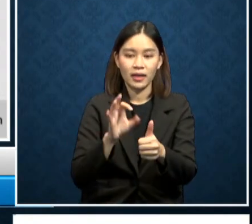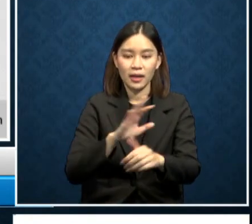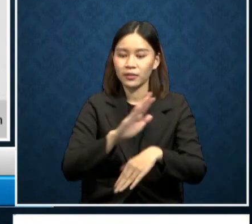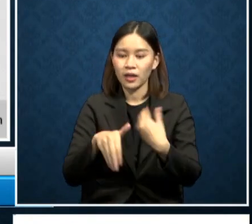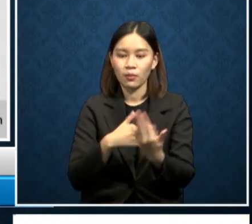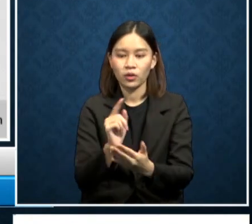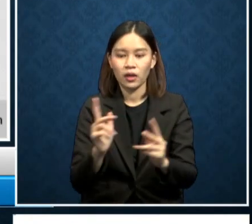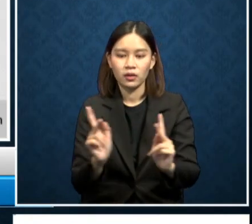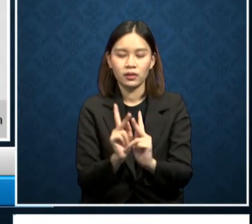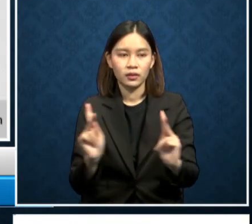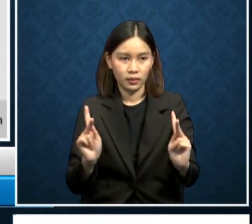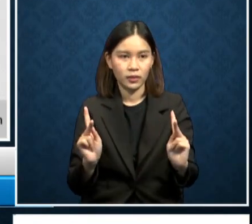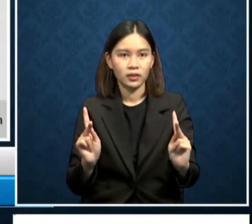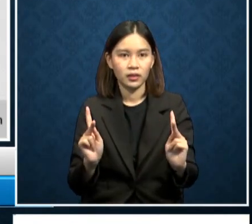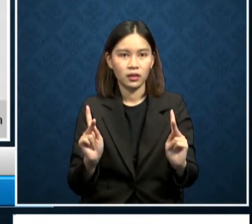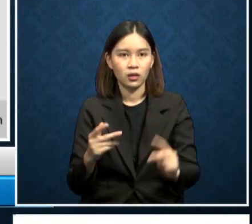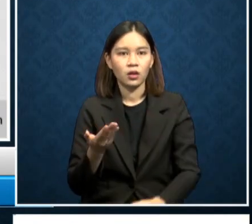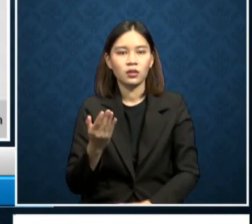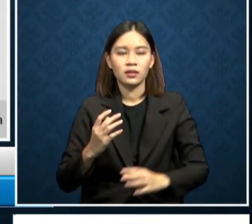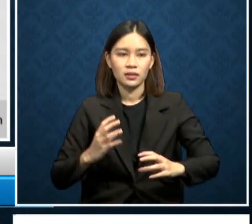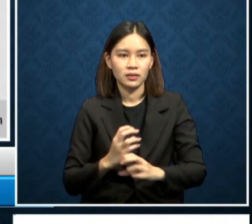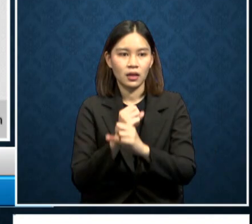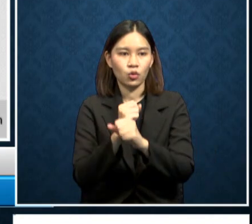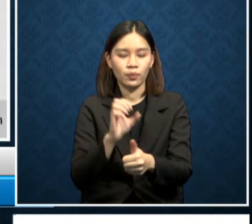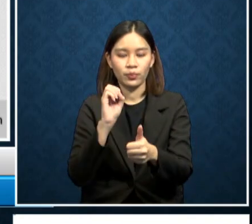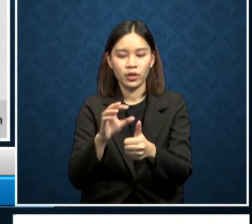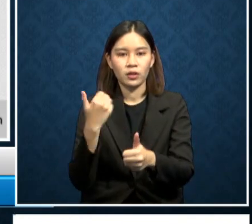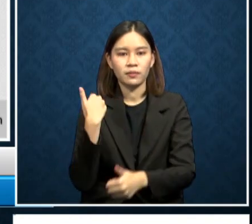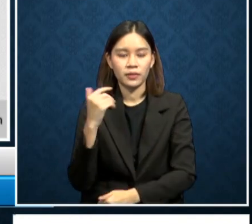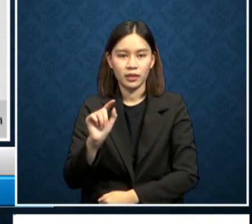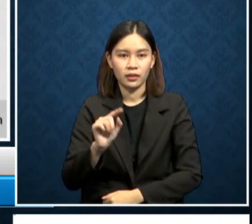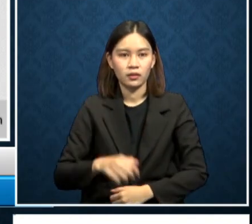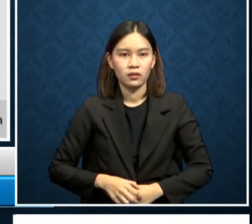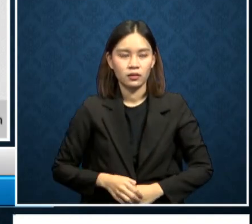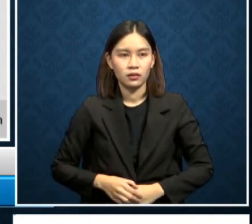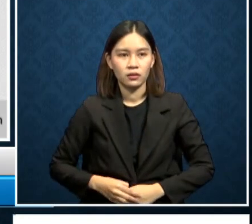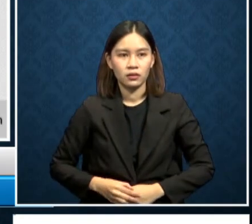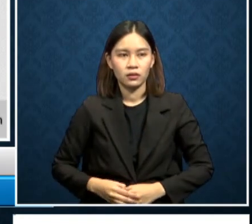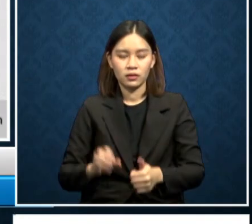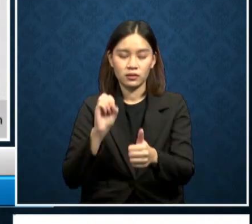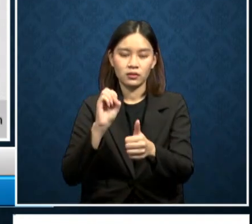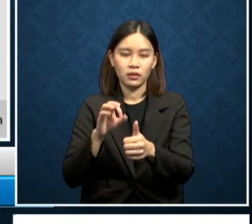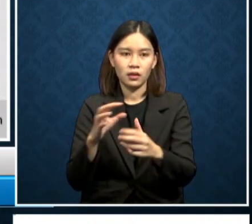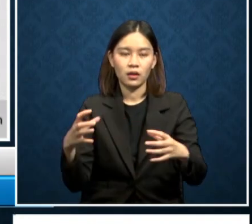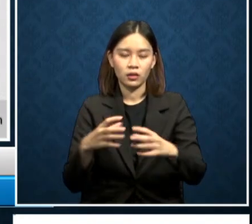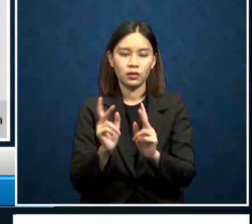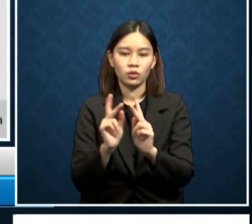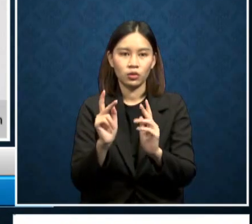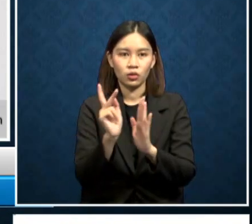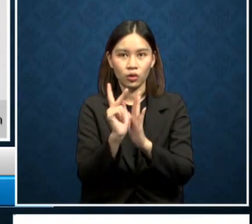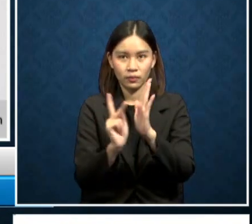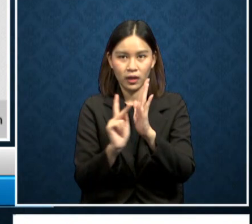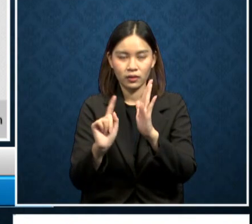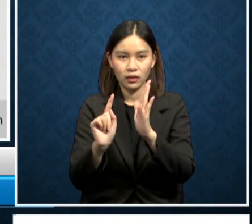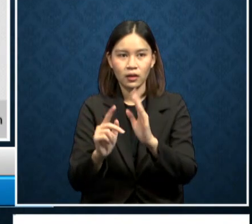กล่าวคณะกรรมาธิการชึงขอสรุปเป็นข้อเสนอแนะดังต่อไปนี้ข้อเสนอและด้านกฎหมาย